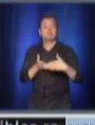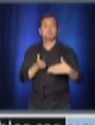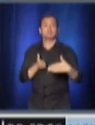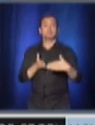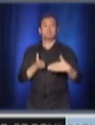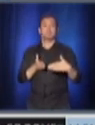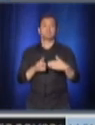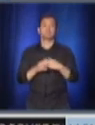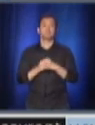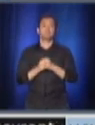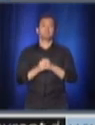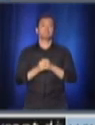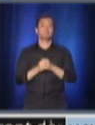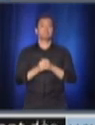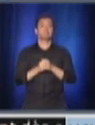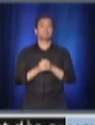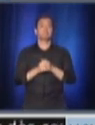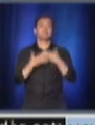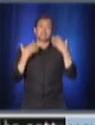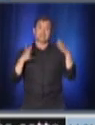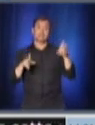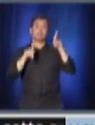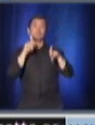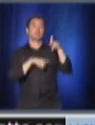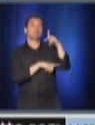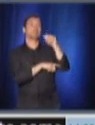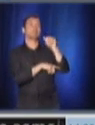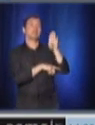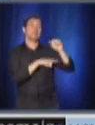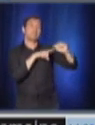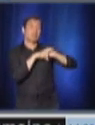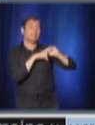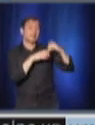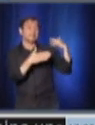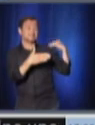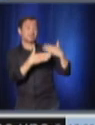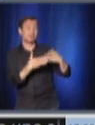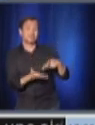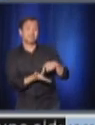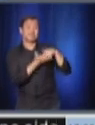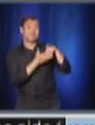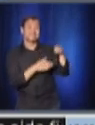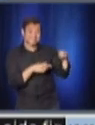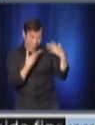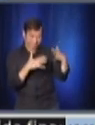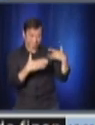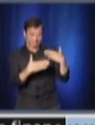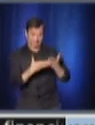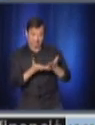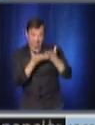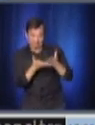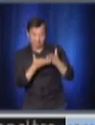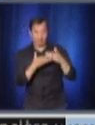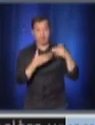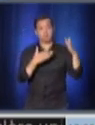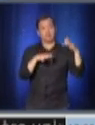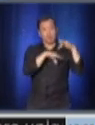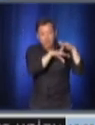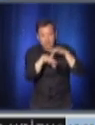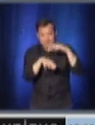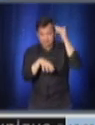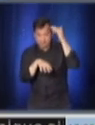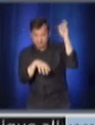personnes qui sont formées, les PAB qui sont en entraînement, vont venir suivre des cours où il va y avoir l'aspect pratique, donc ils vont être sur le